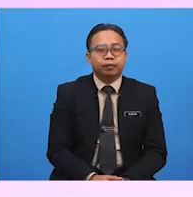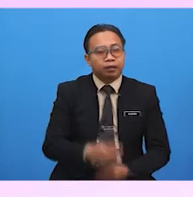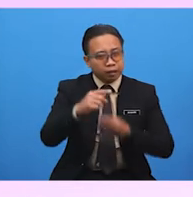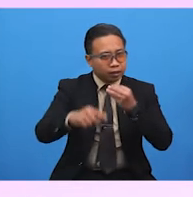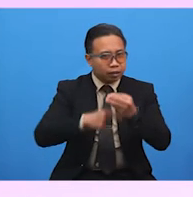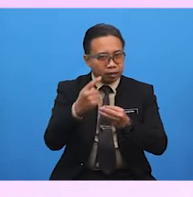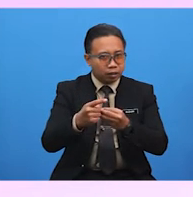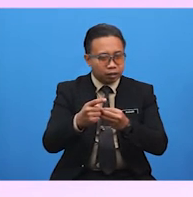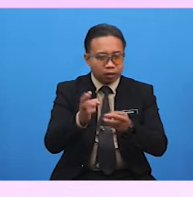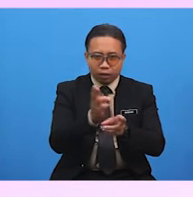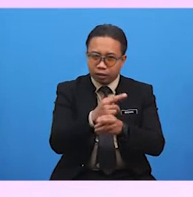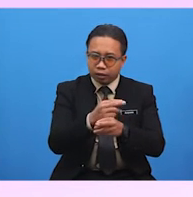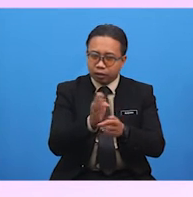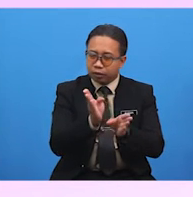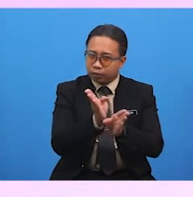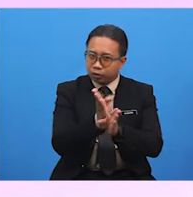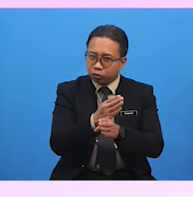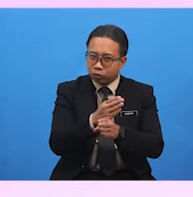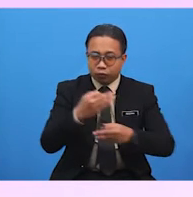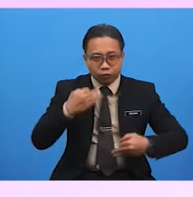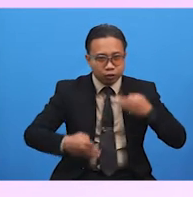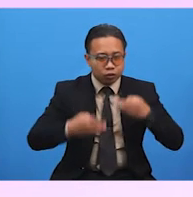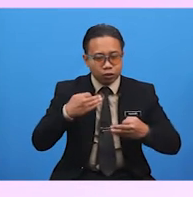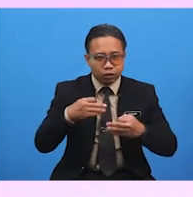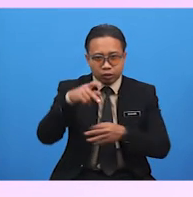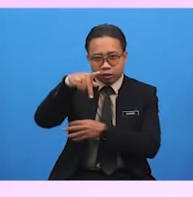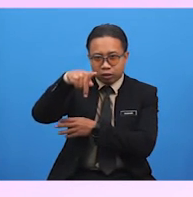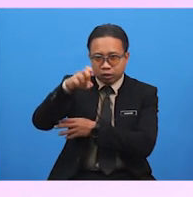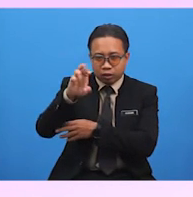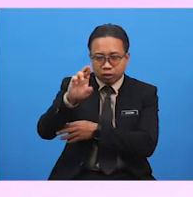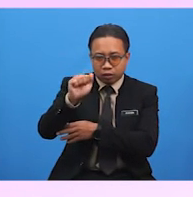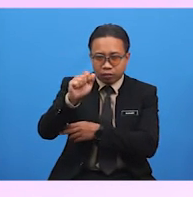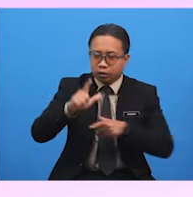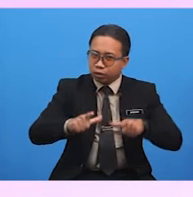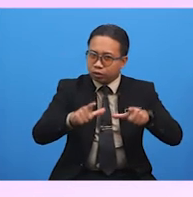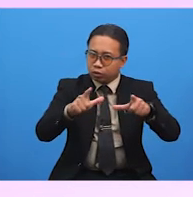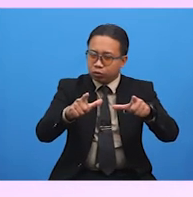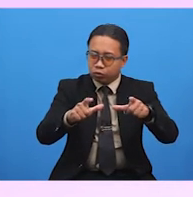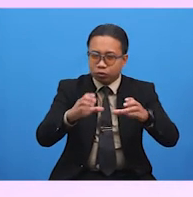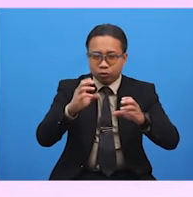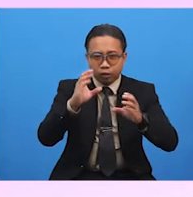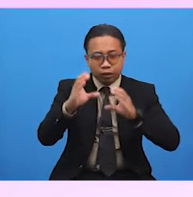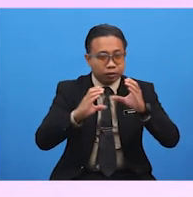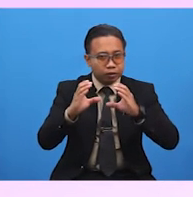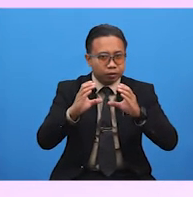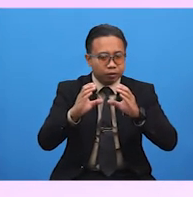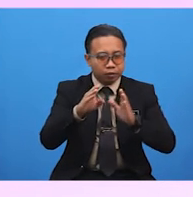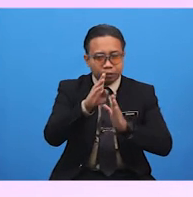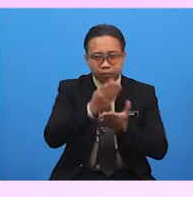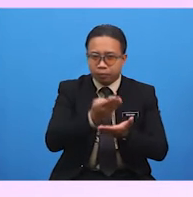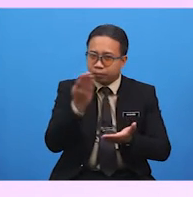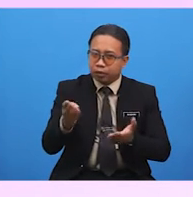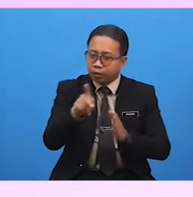berkaitan dengan reka bentuk fesyen, perabot, automobil dan barangan pengguna.